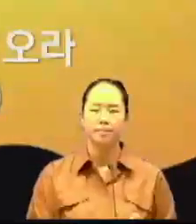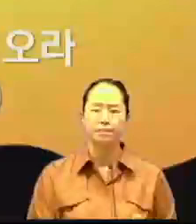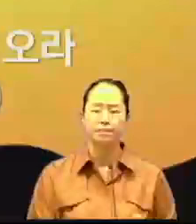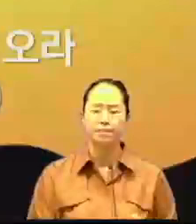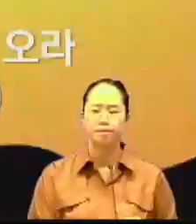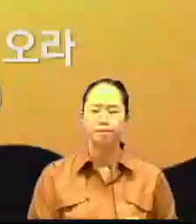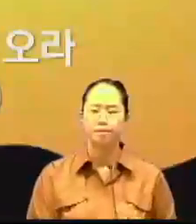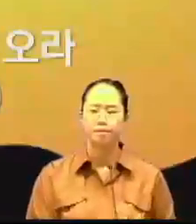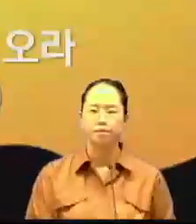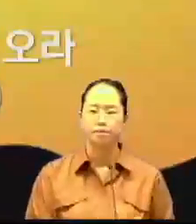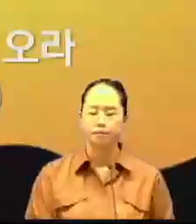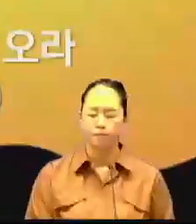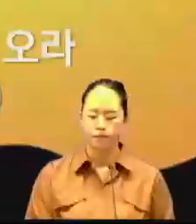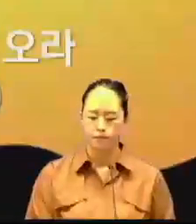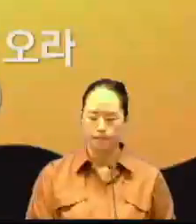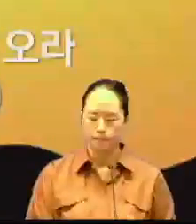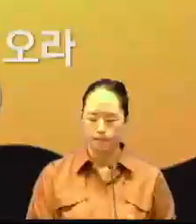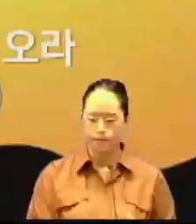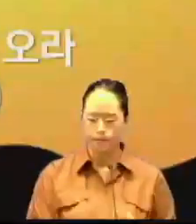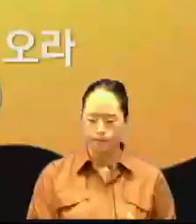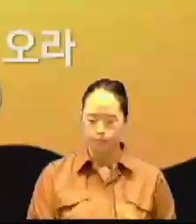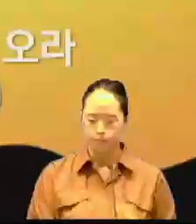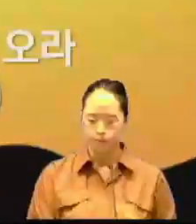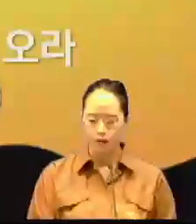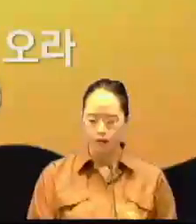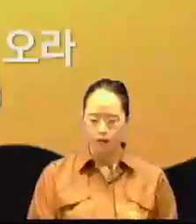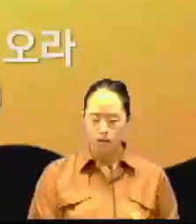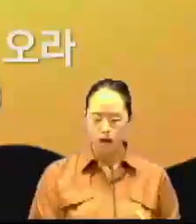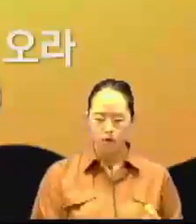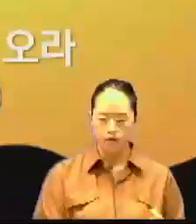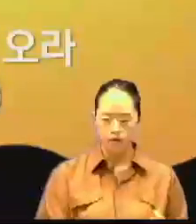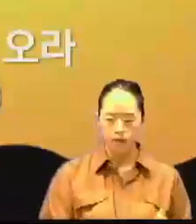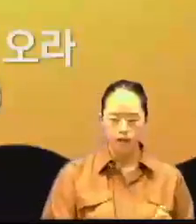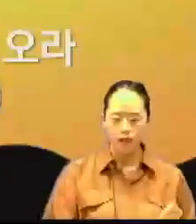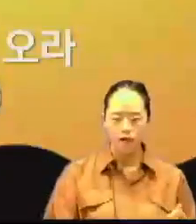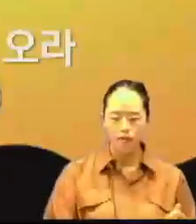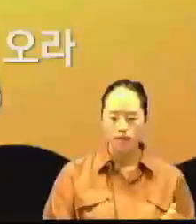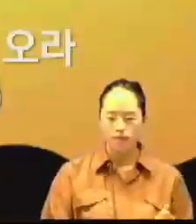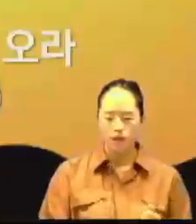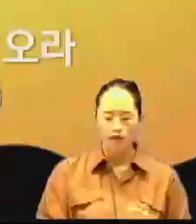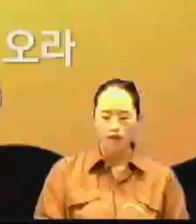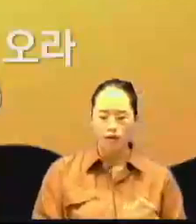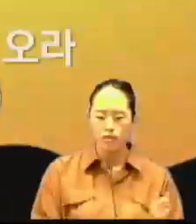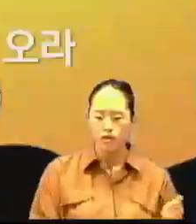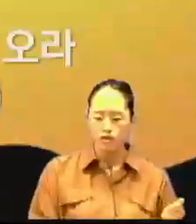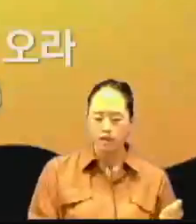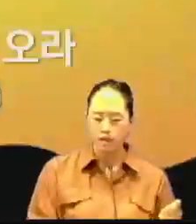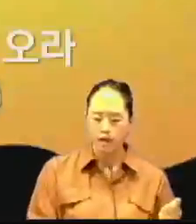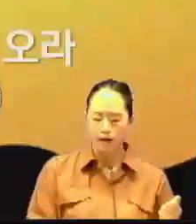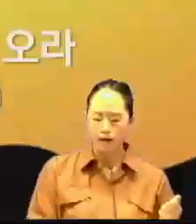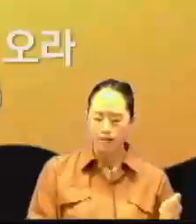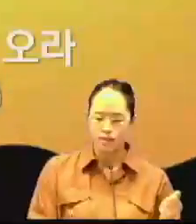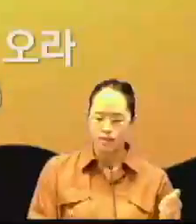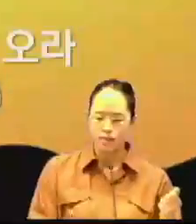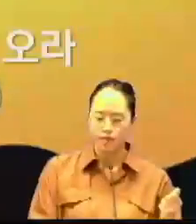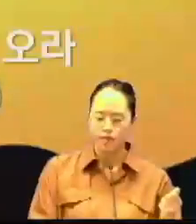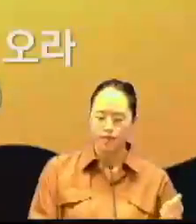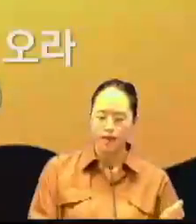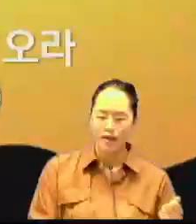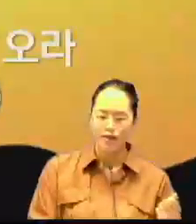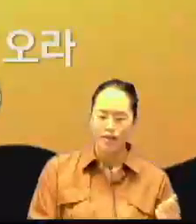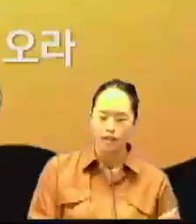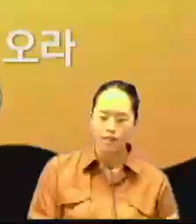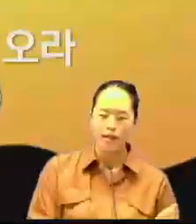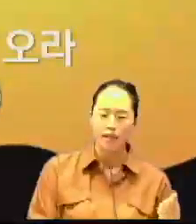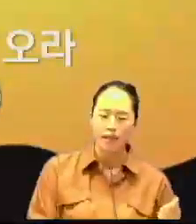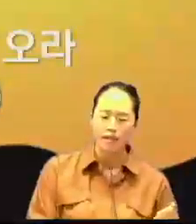会让他们，那你就那么做吧。然而呢，他知道我们没有解决办法，这就是为什么神